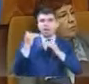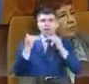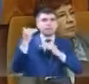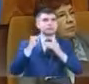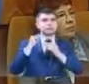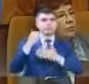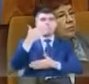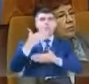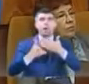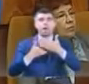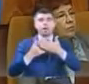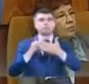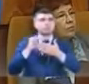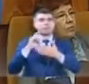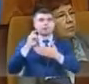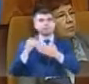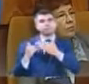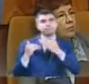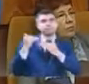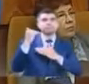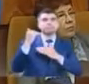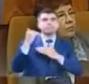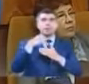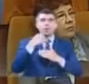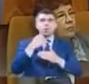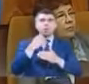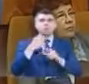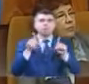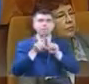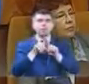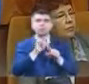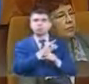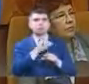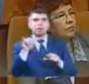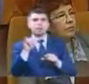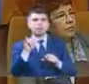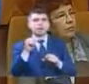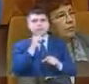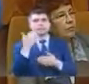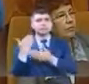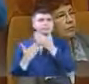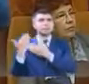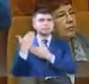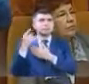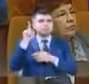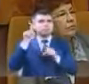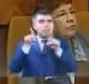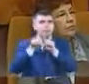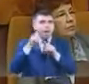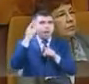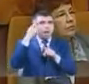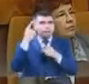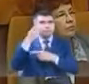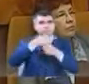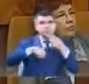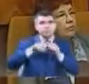طبيعي وما كان يوما يسيء إلى سمعة البلد بالعكس أنه يبين مدى ديمقراطية الأنظمة وأن